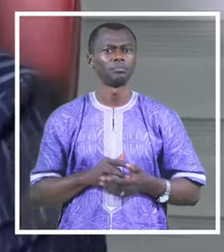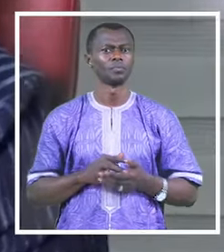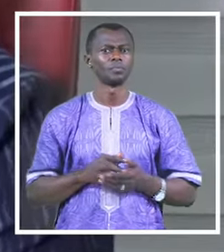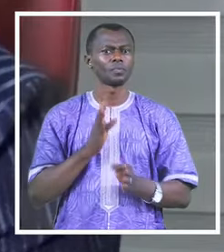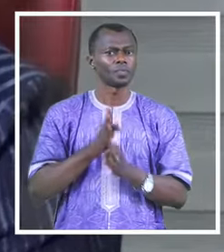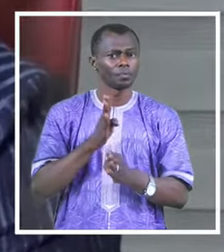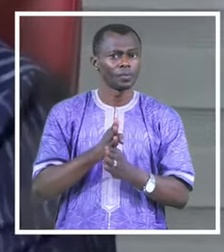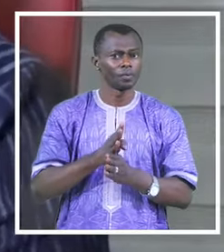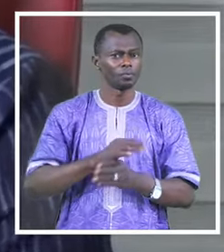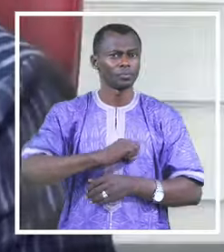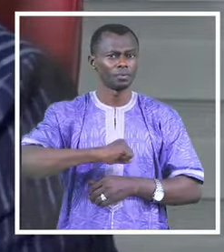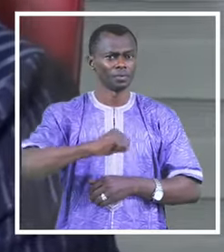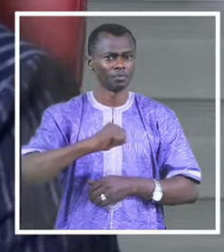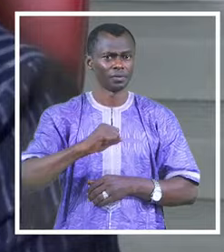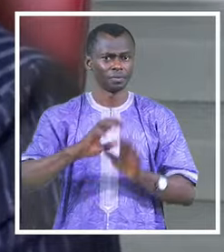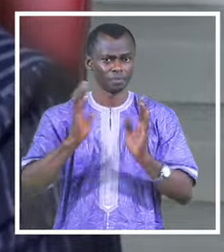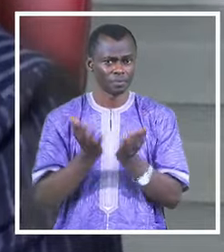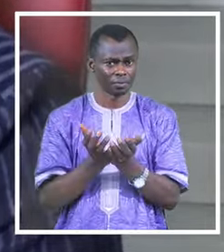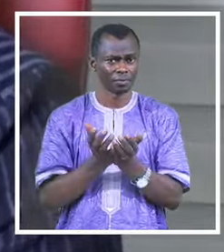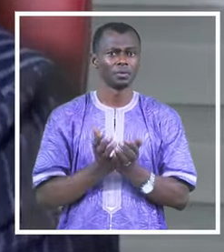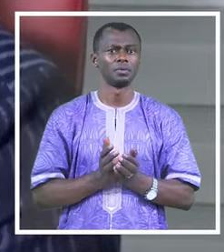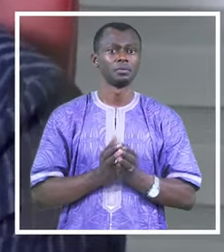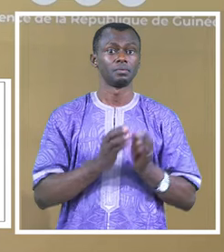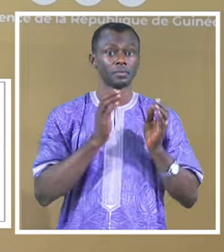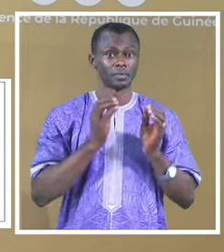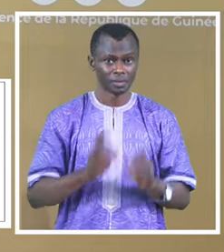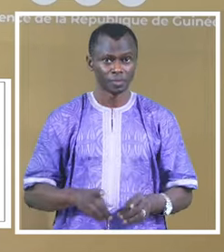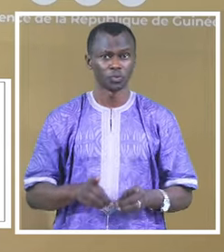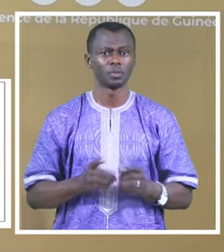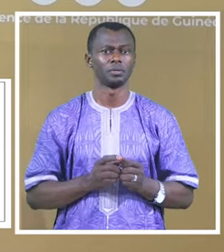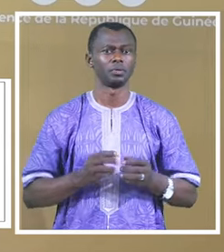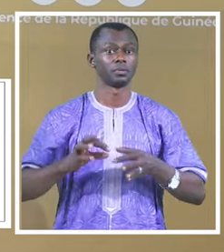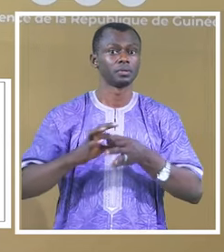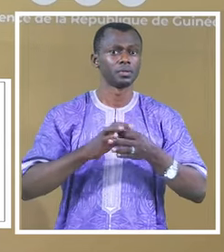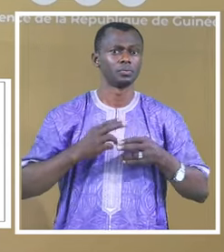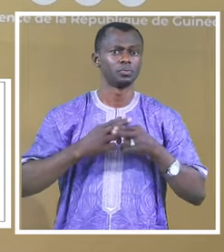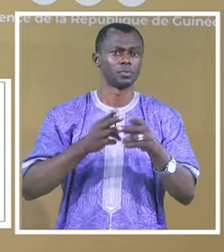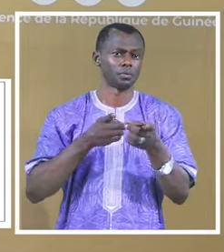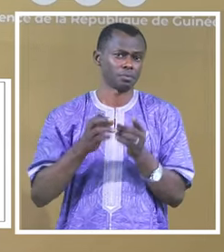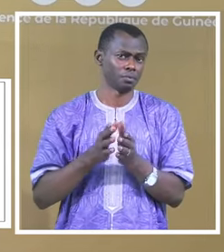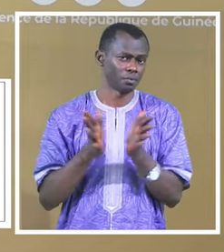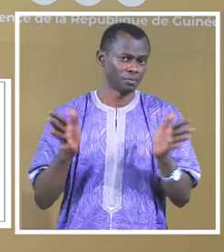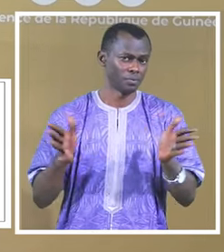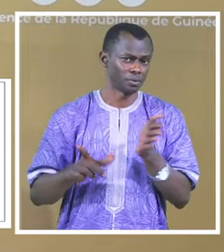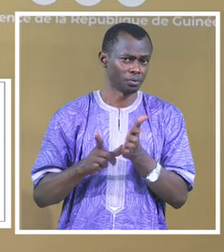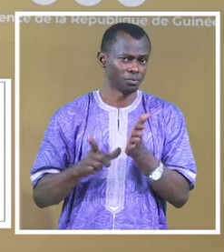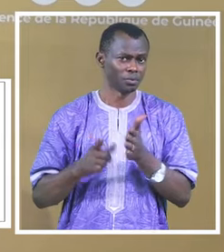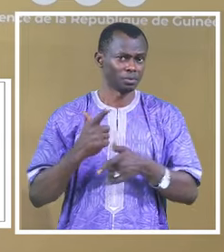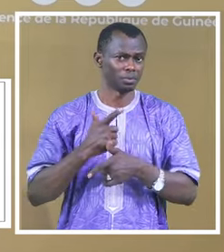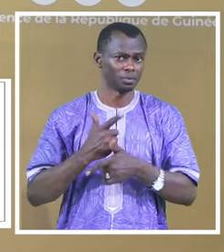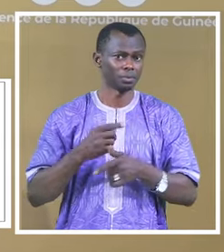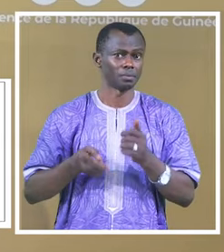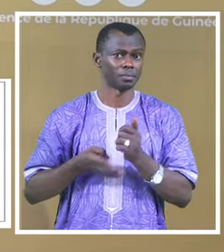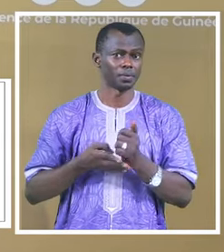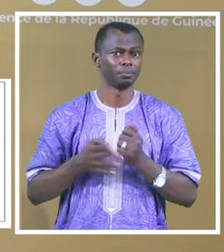des dispositions relatives à la nomination des directeurs généraux et adjoints guinéens dans les banques, les compagnies d'assurance et